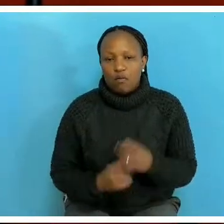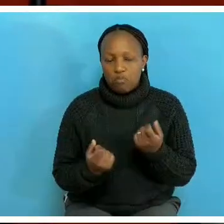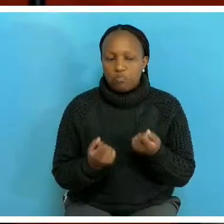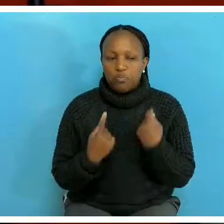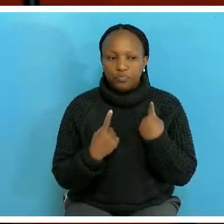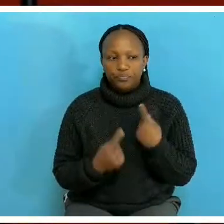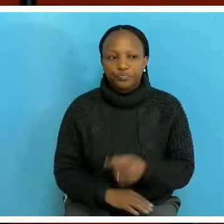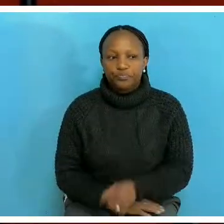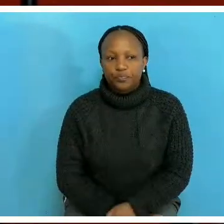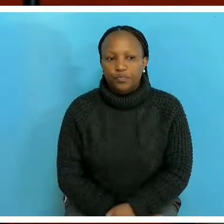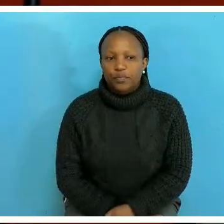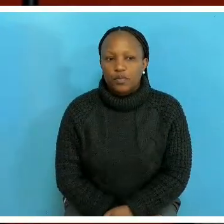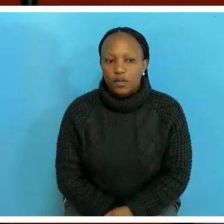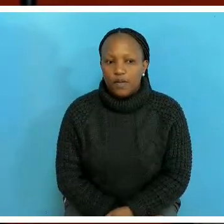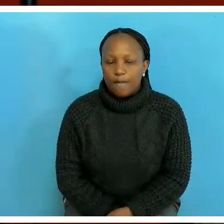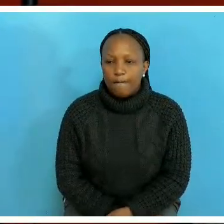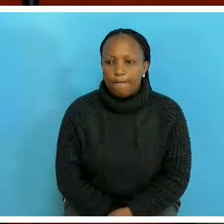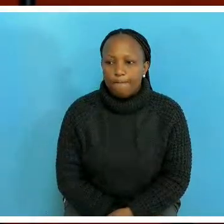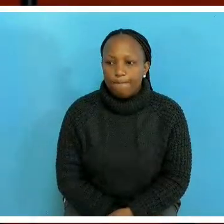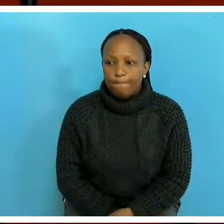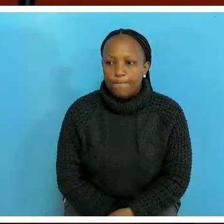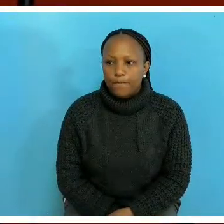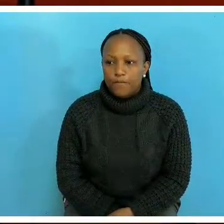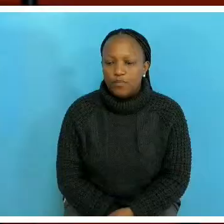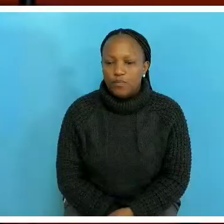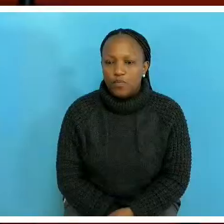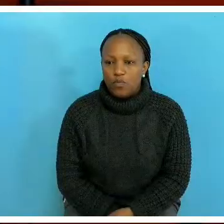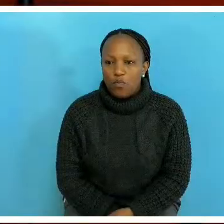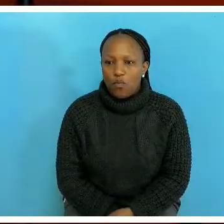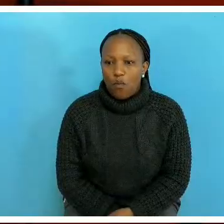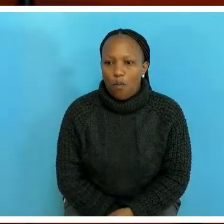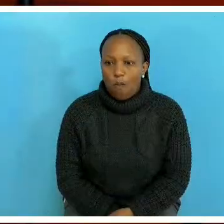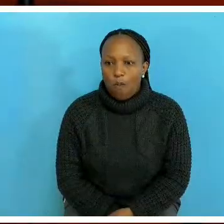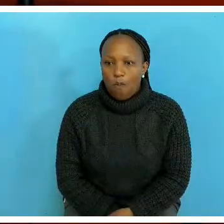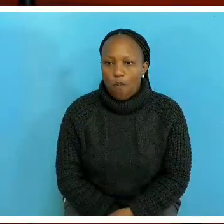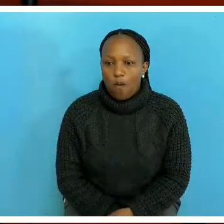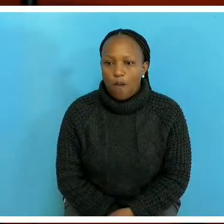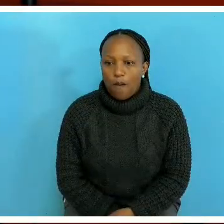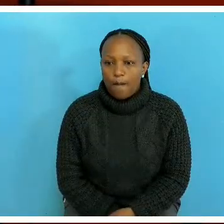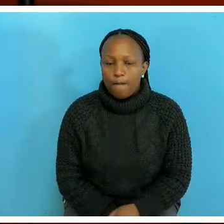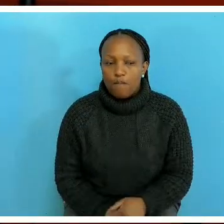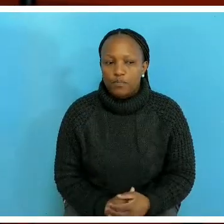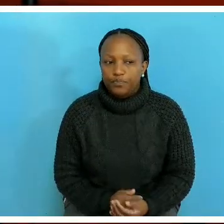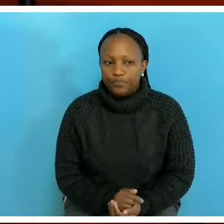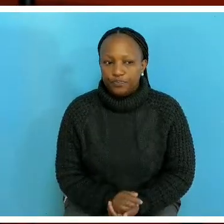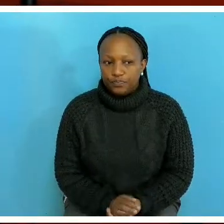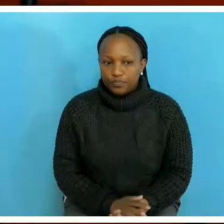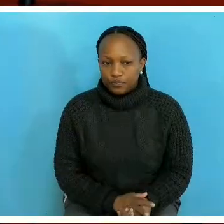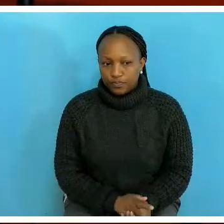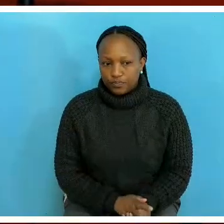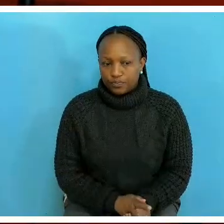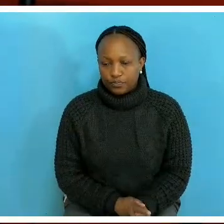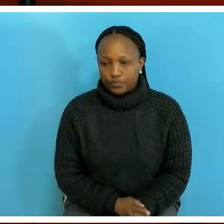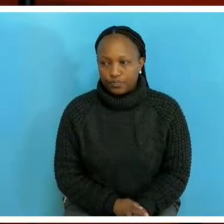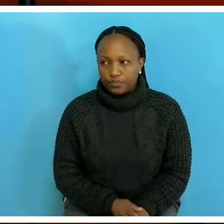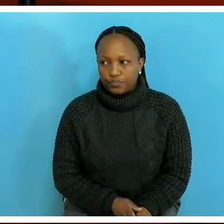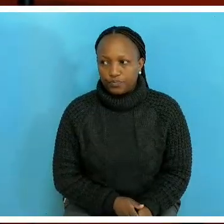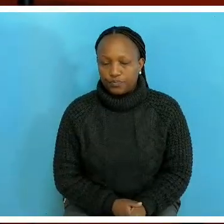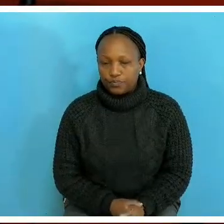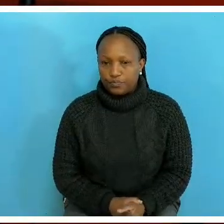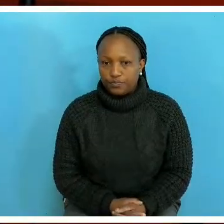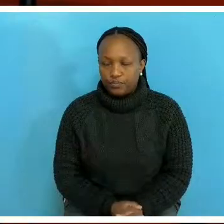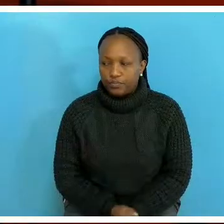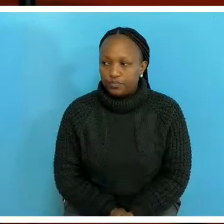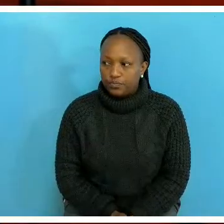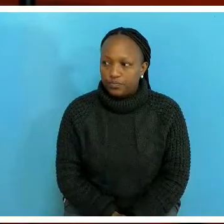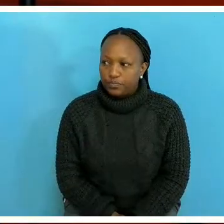self-sustained. Ek moes dit alles uit my eie sak uit doen. Toe het ek genader vir GEP en hulle het my